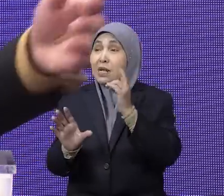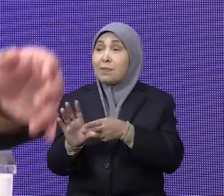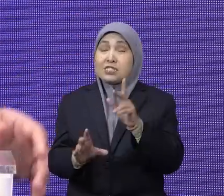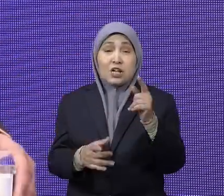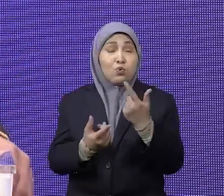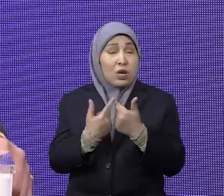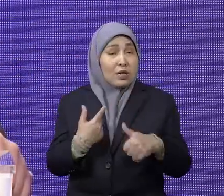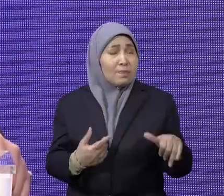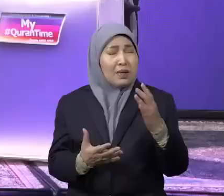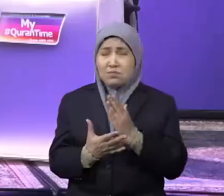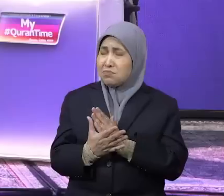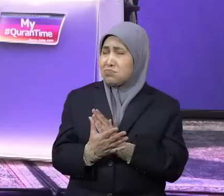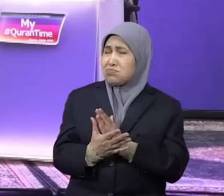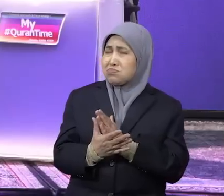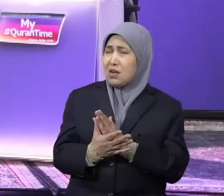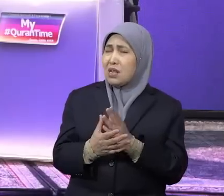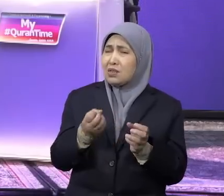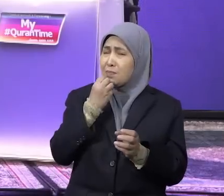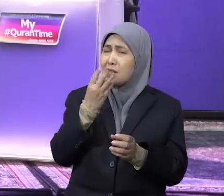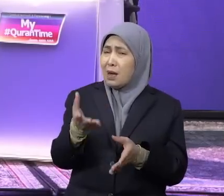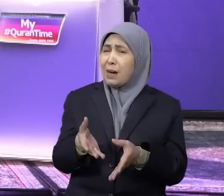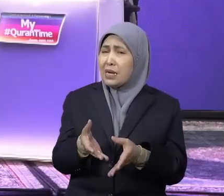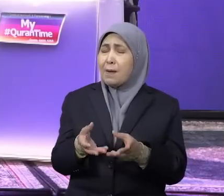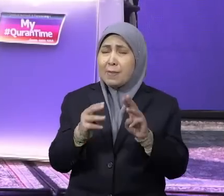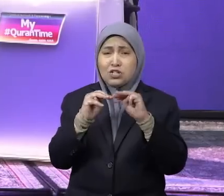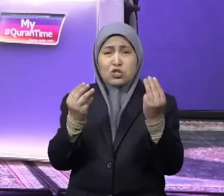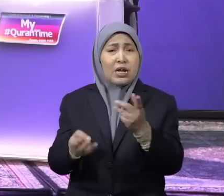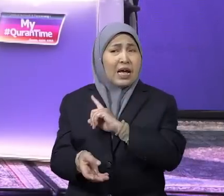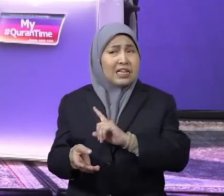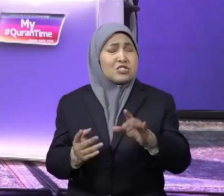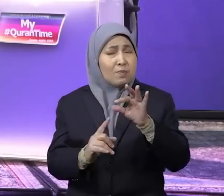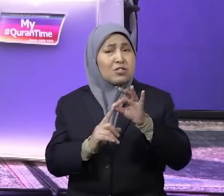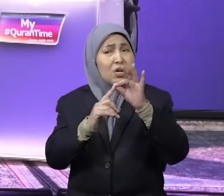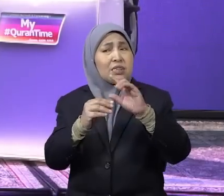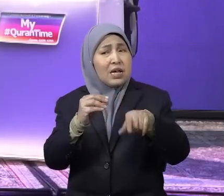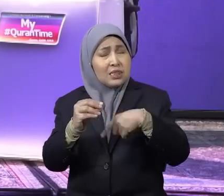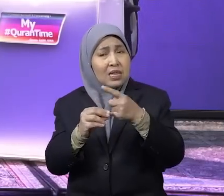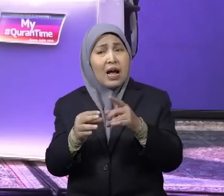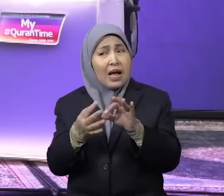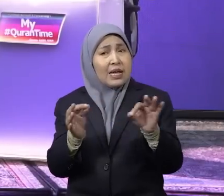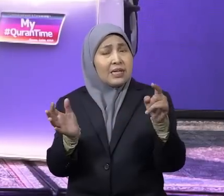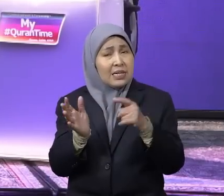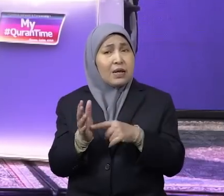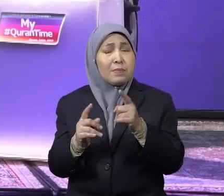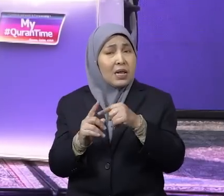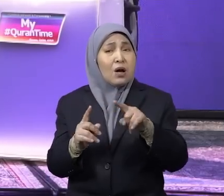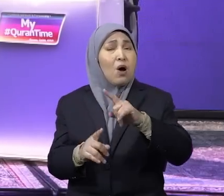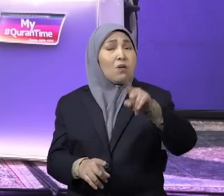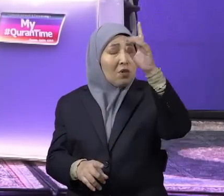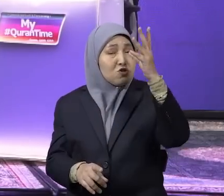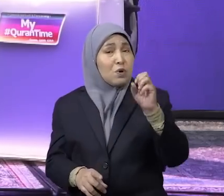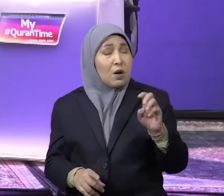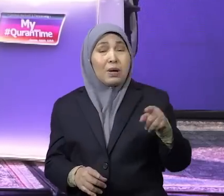ia melibatkan satu daripada keraguan yang telah dilontarkan kepada masyarakat Islam, khususnya berkenaan tentang ayat ini, tak kala mana